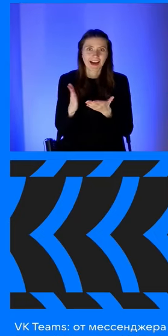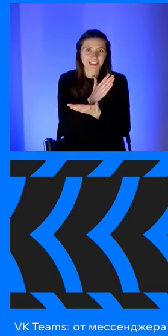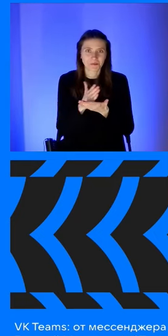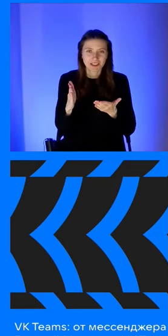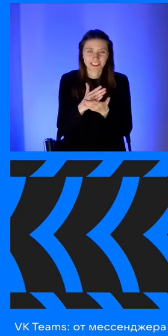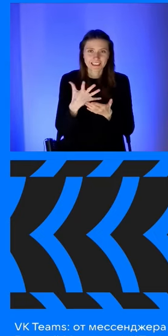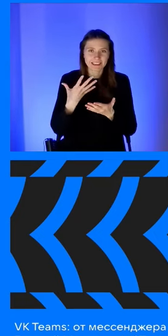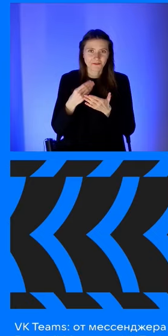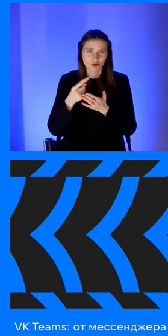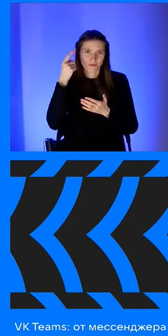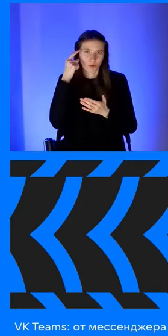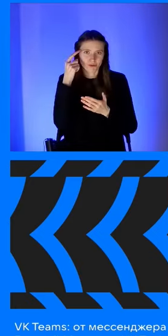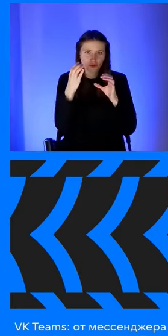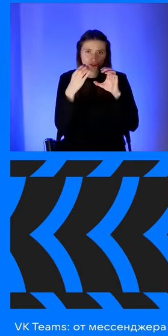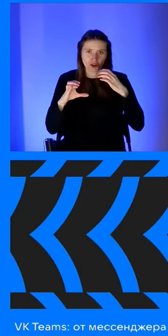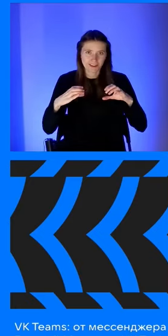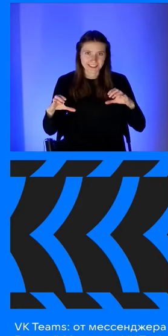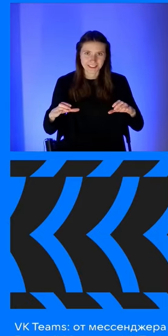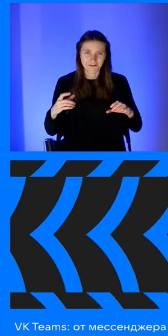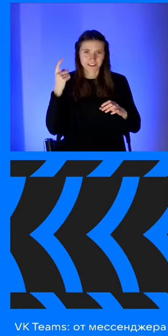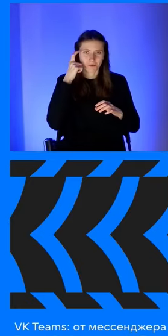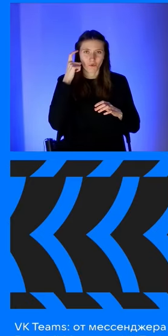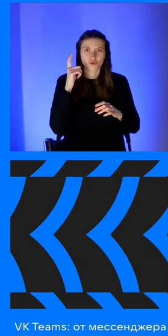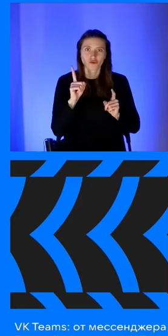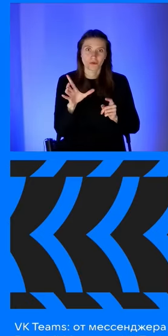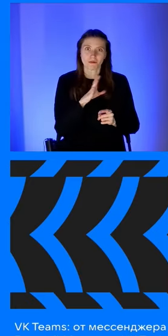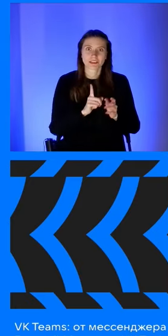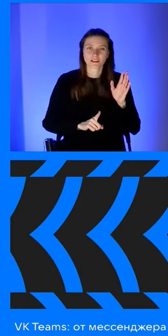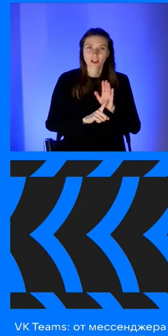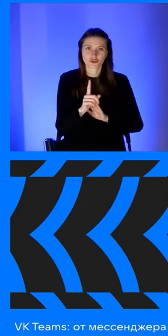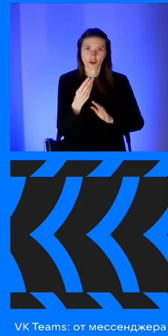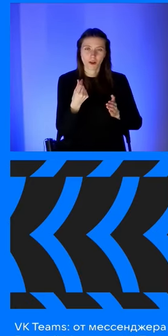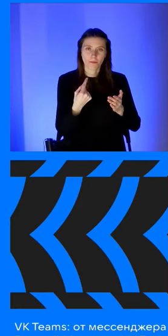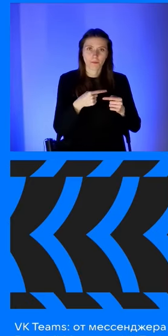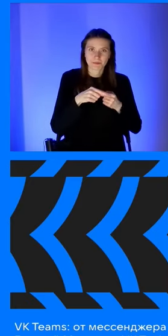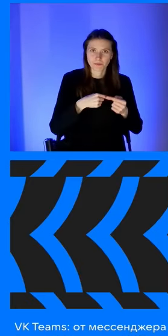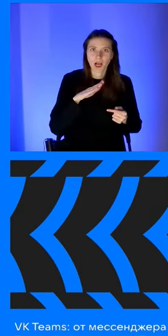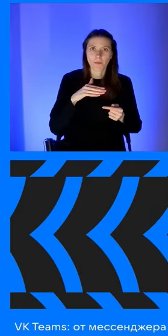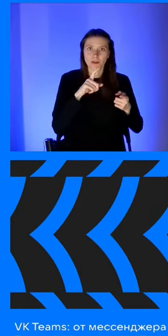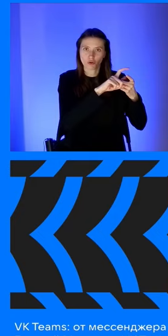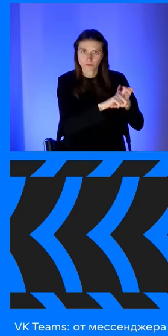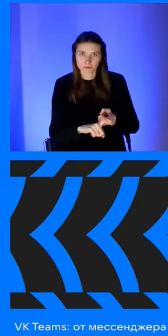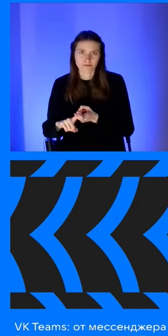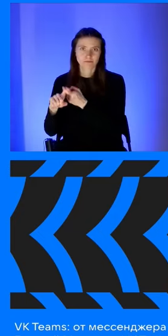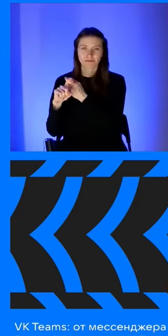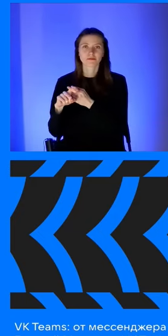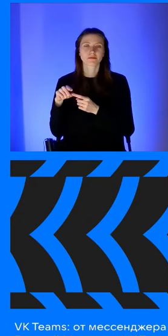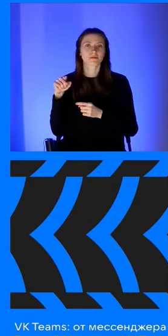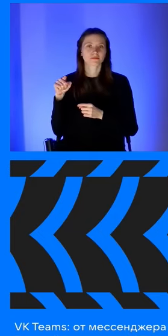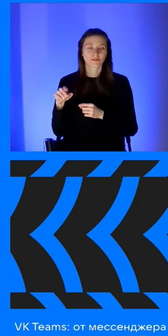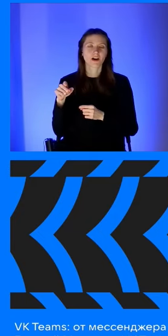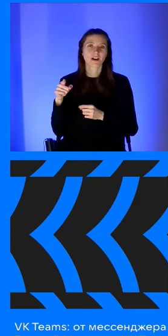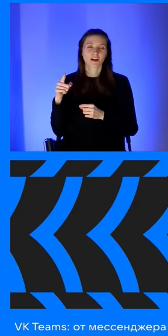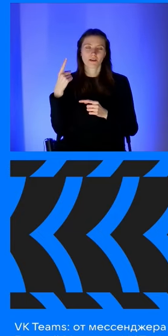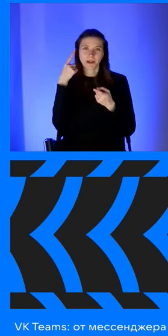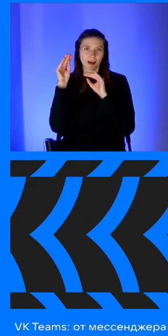свои мозги, чтобы в итоге быть и сначала предпринимателем, а потом уйти в архитектуру? Такой твист получился в твоей жизни. У